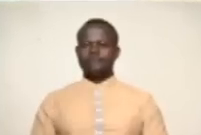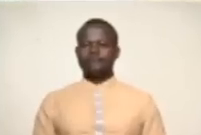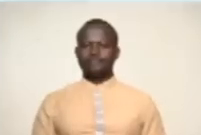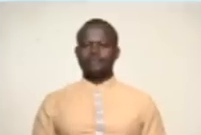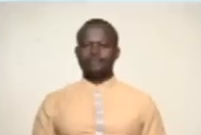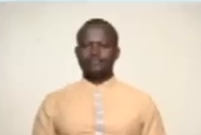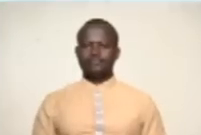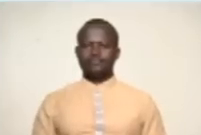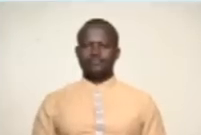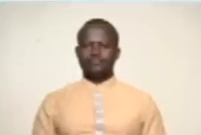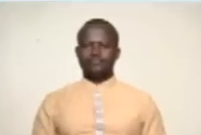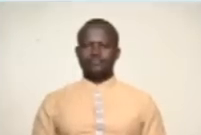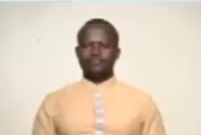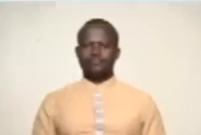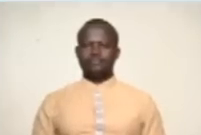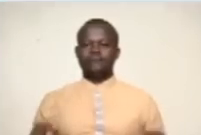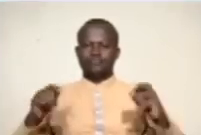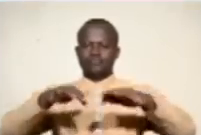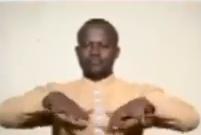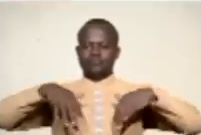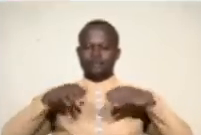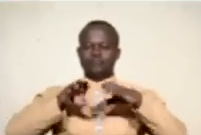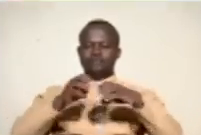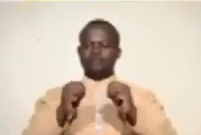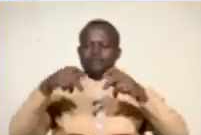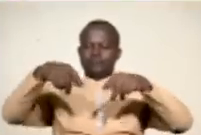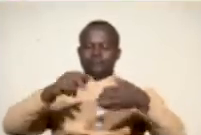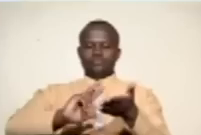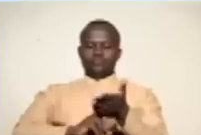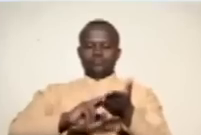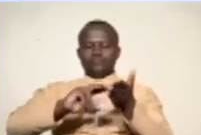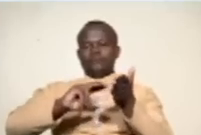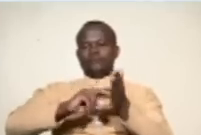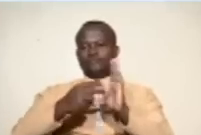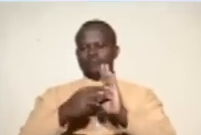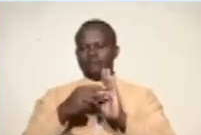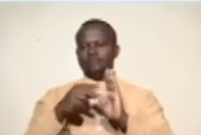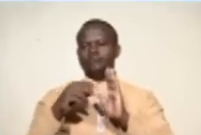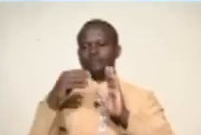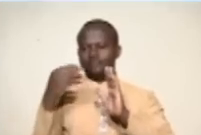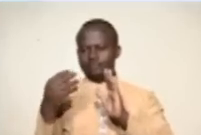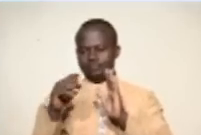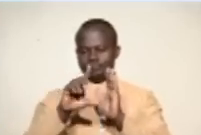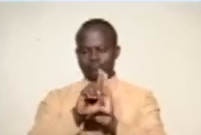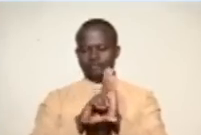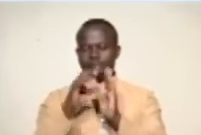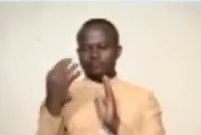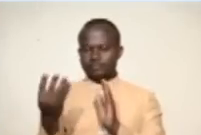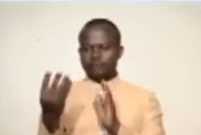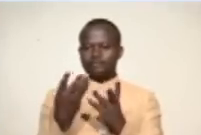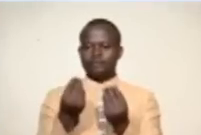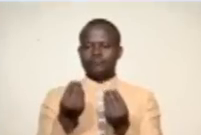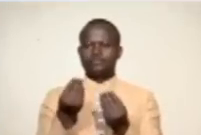Kigali Nabineke rusange iyo umutwe w'abadepite yemeje ishingiro ry'imishinga ane afitanye isano no